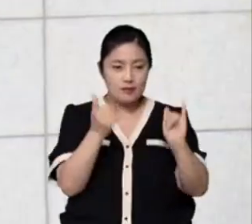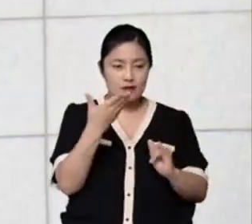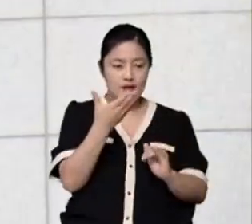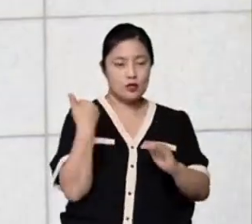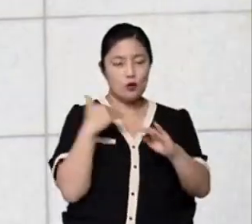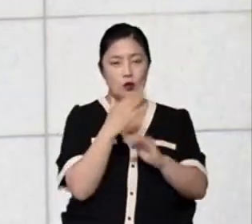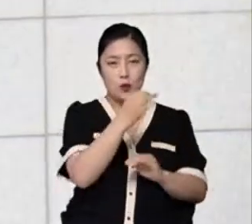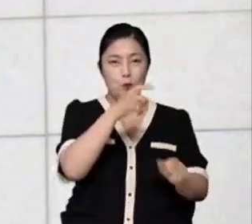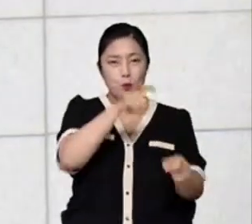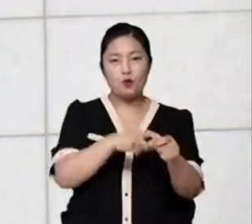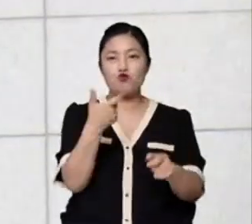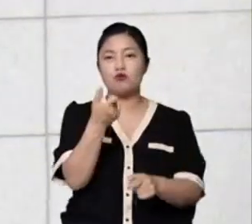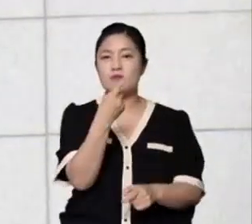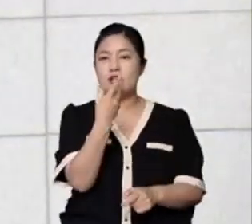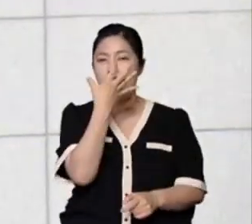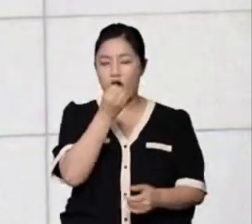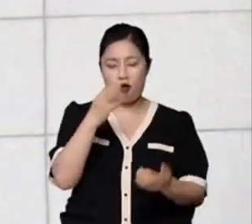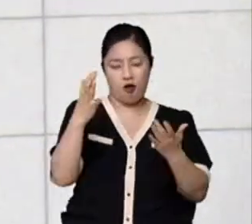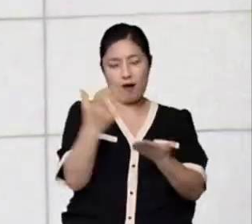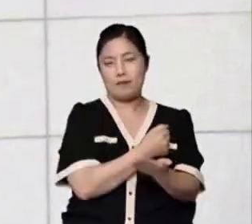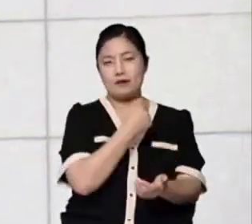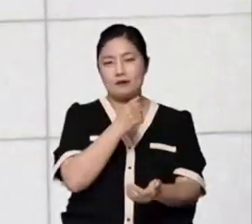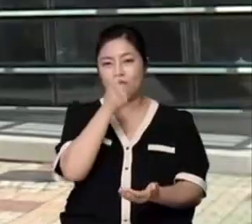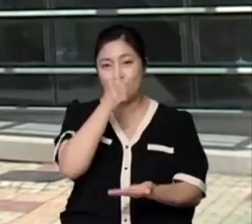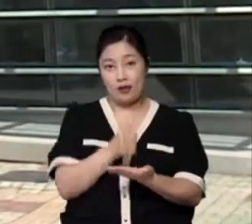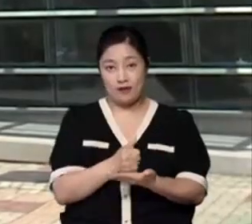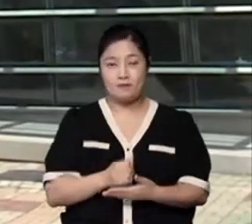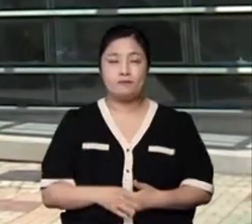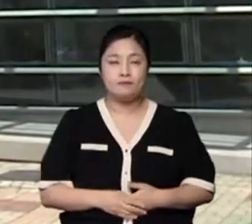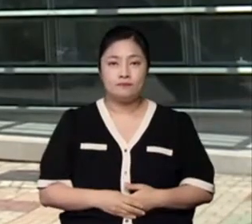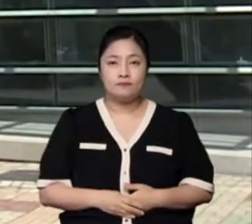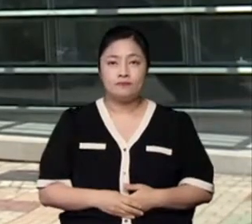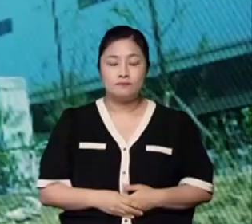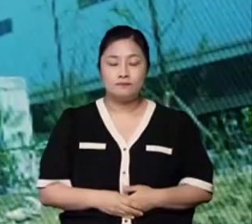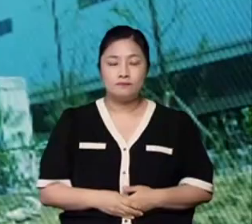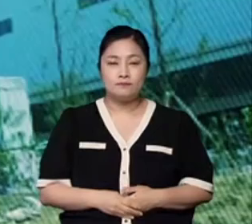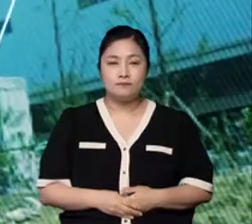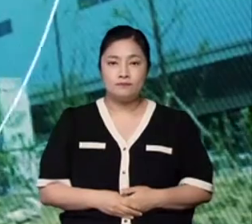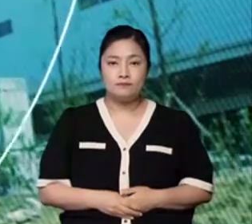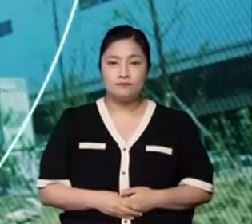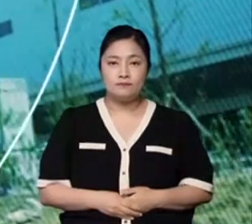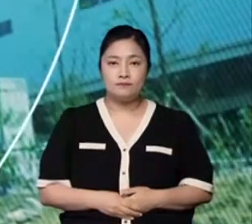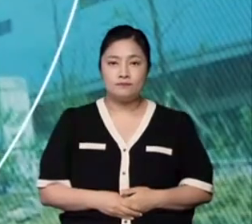전세자금 명목으로 61억 원을 가로챈 혐의를 받습니다.